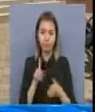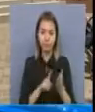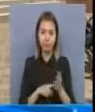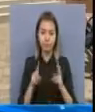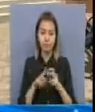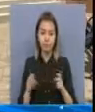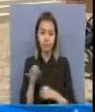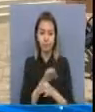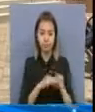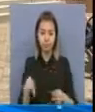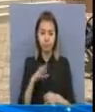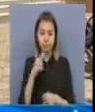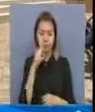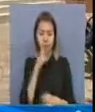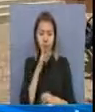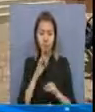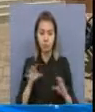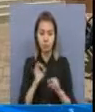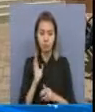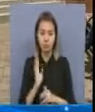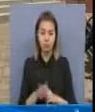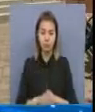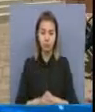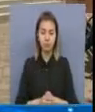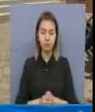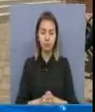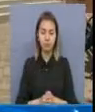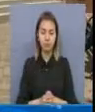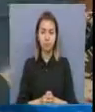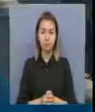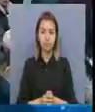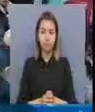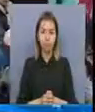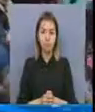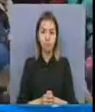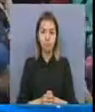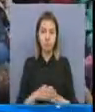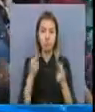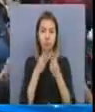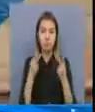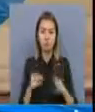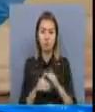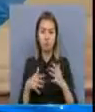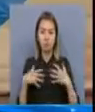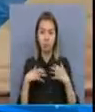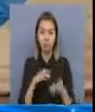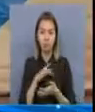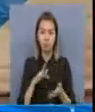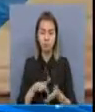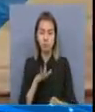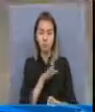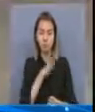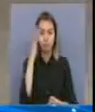қаралған жиынның барысы туралы толығырақ сәлден соң мен Әсем Қаматайқызы тарқатып айтатын боламын. Звездные балалары сауықтыру